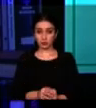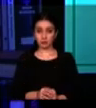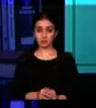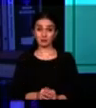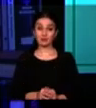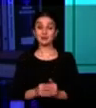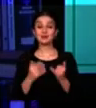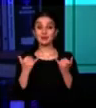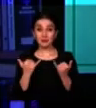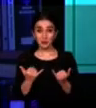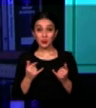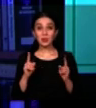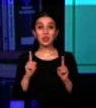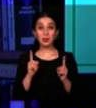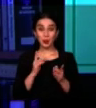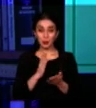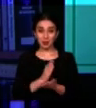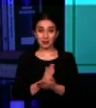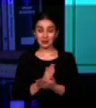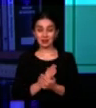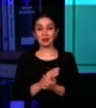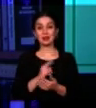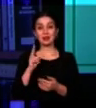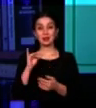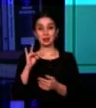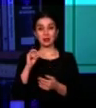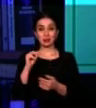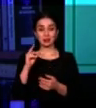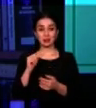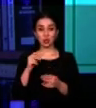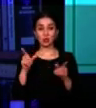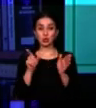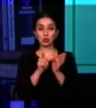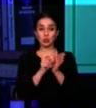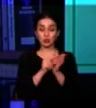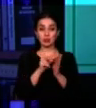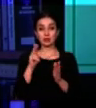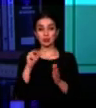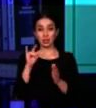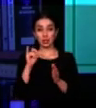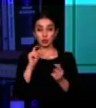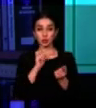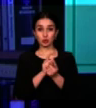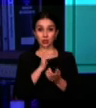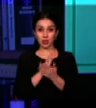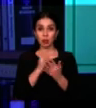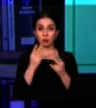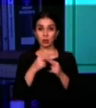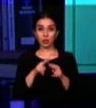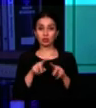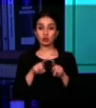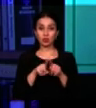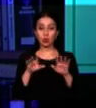Ana endi nima bor ekan? Daraja. Juft daraja uchradi. Mana bu